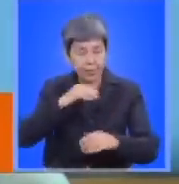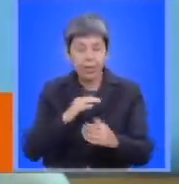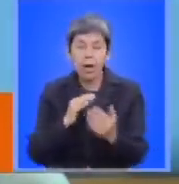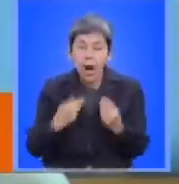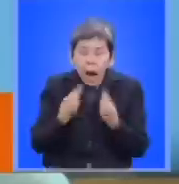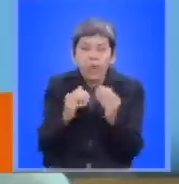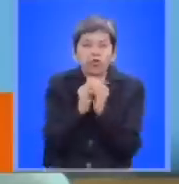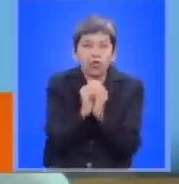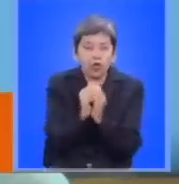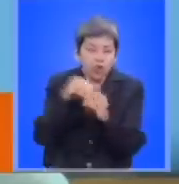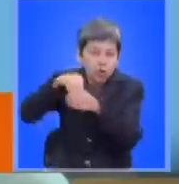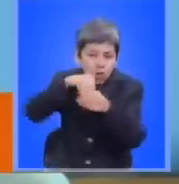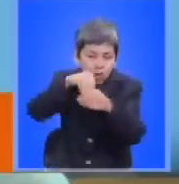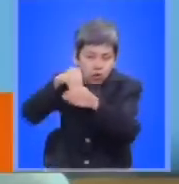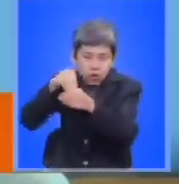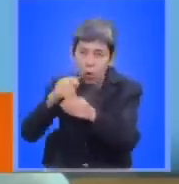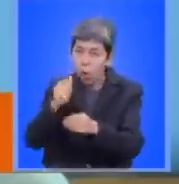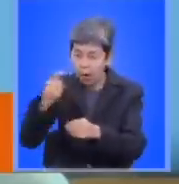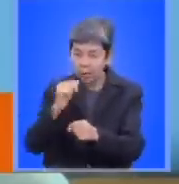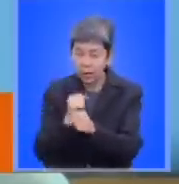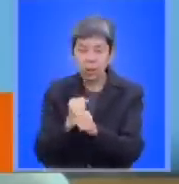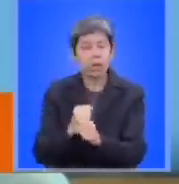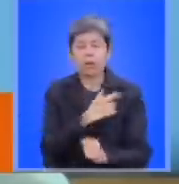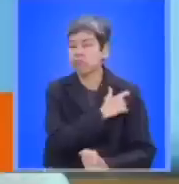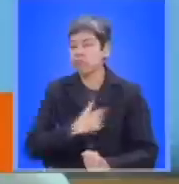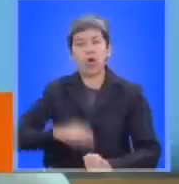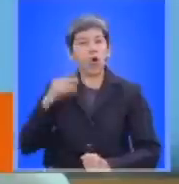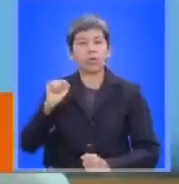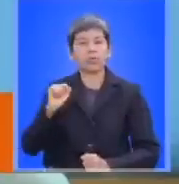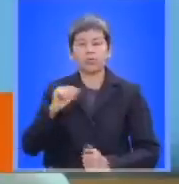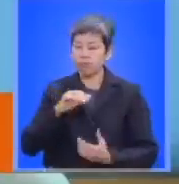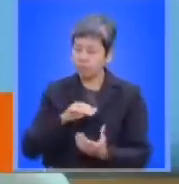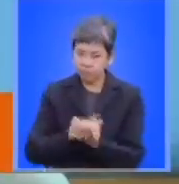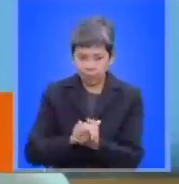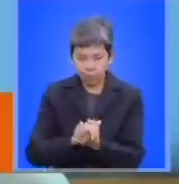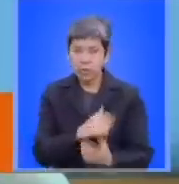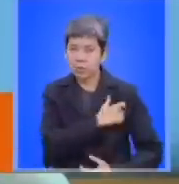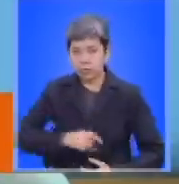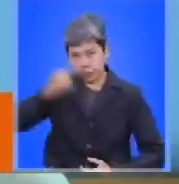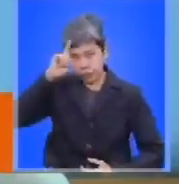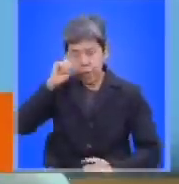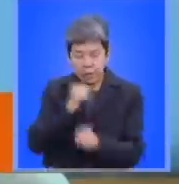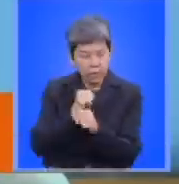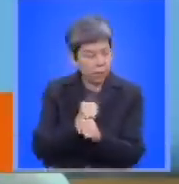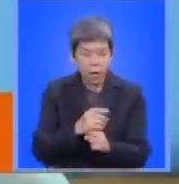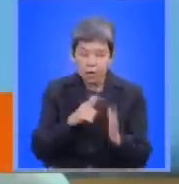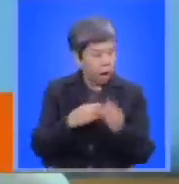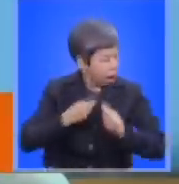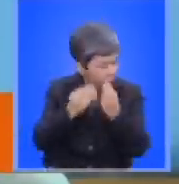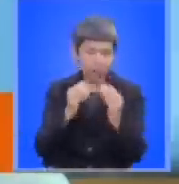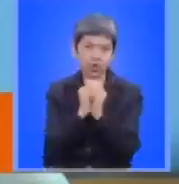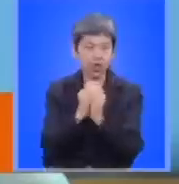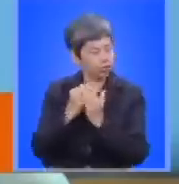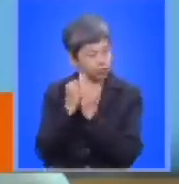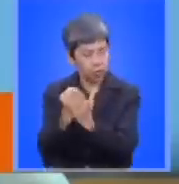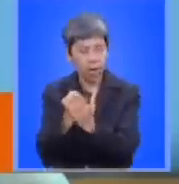ที่อยู่ในเมืองอู่ฮั่นที่กำลังขาดแคลนเวชภัณฑ์ต่างๆในการดำรงชีพแล้วก็ป้องกันโรคน